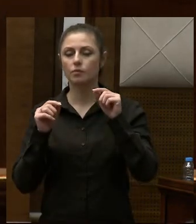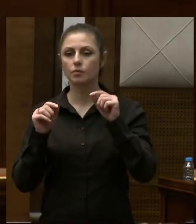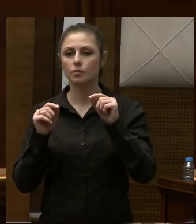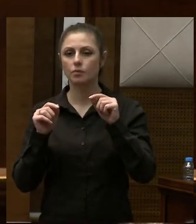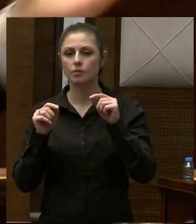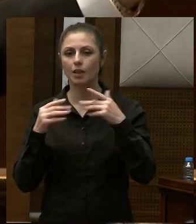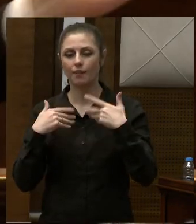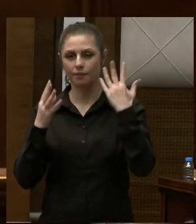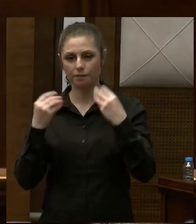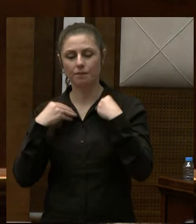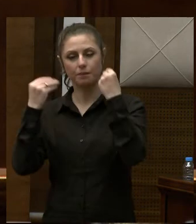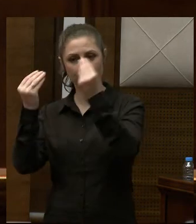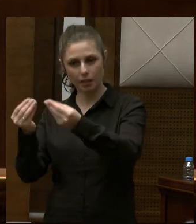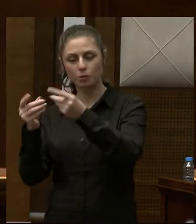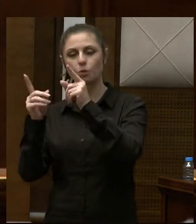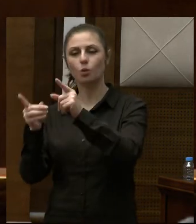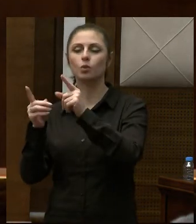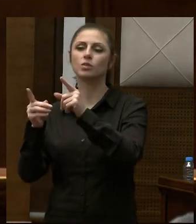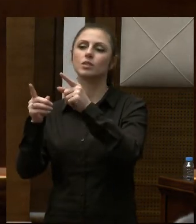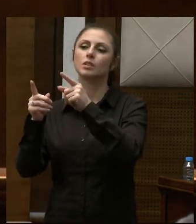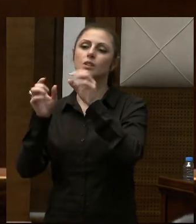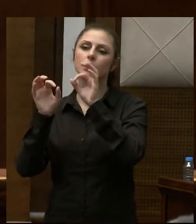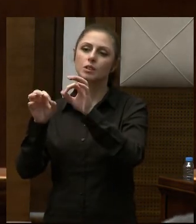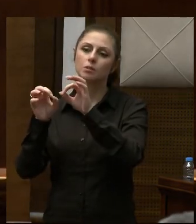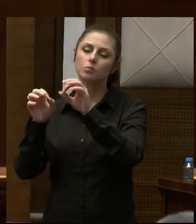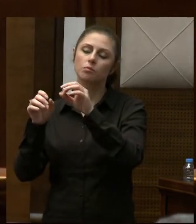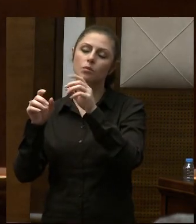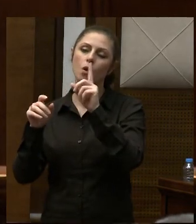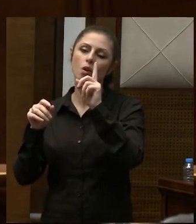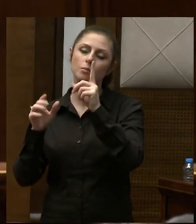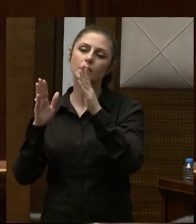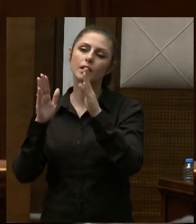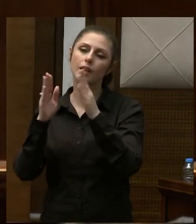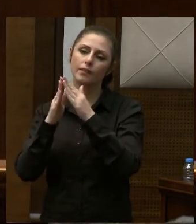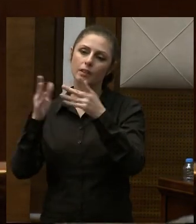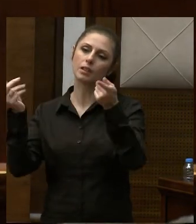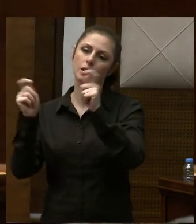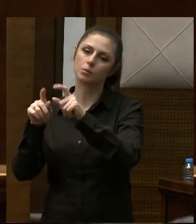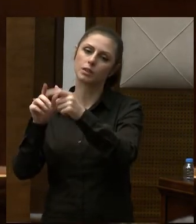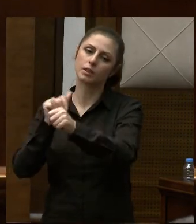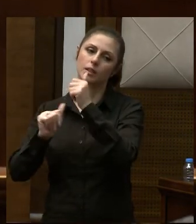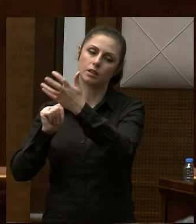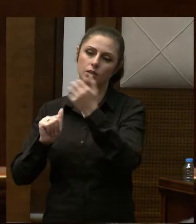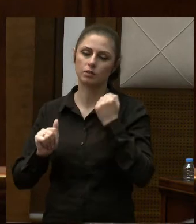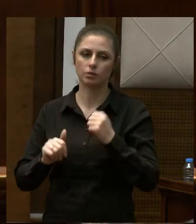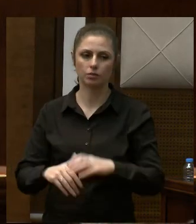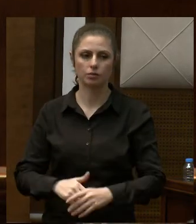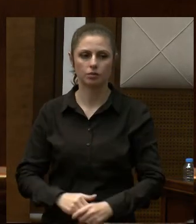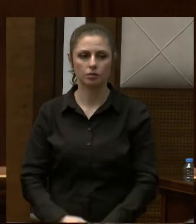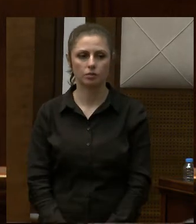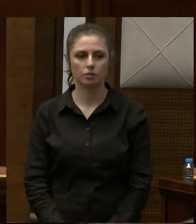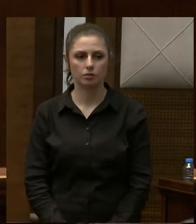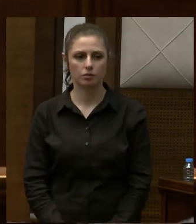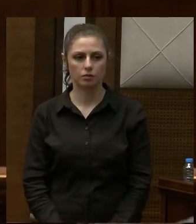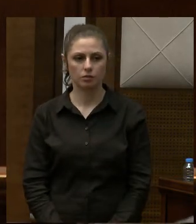talebini kaldırıyoruz ortadan. Çünkü bununla ilgili yazılar geldi. Bu hususun bundan başka bir şeyi yoktur. Üzülerek de olsa. Sayın Başkanım, ben burada